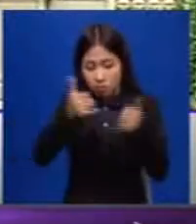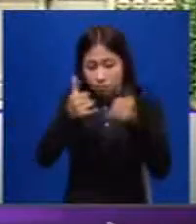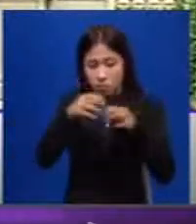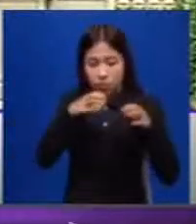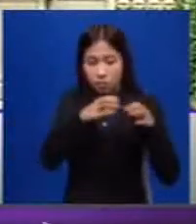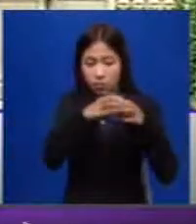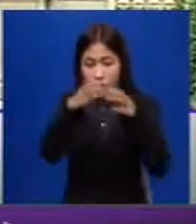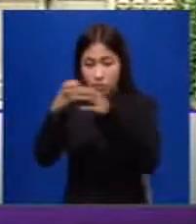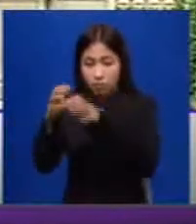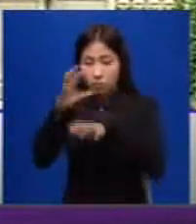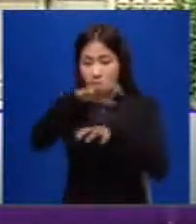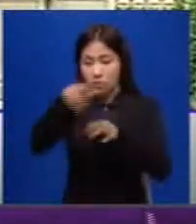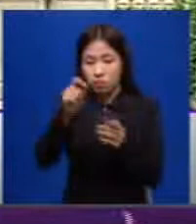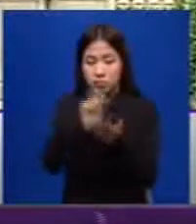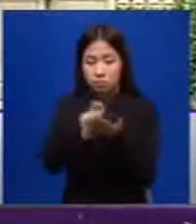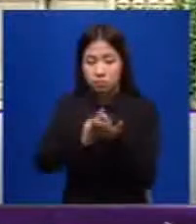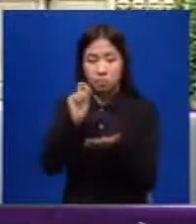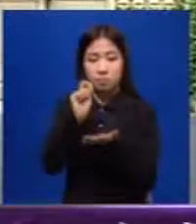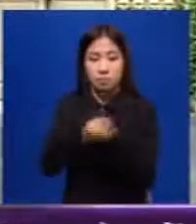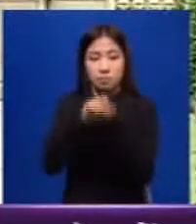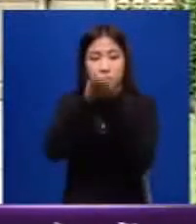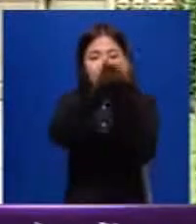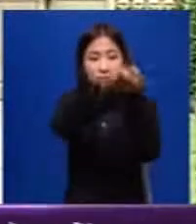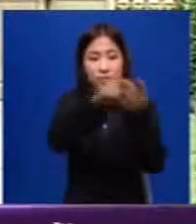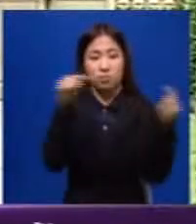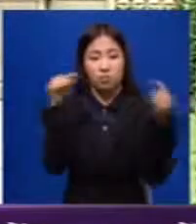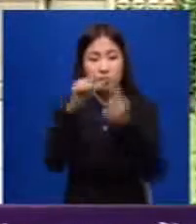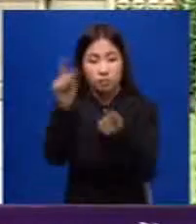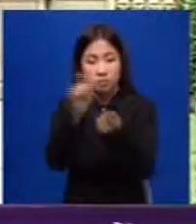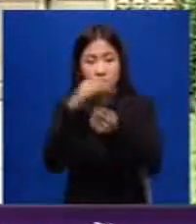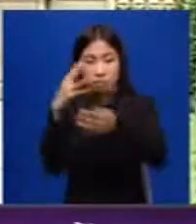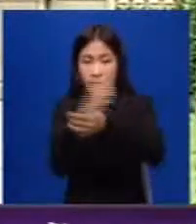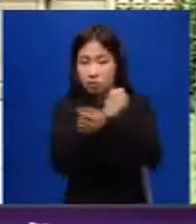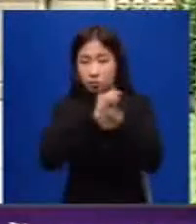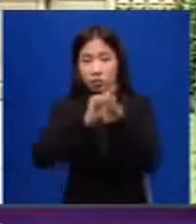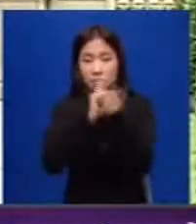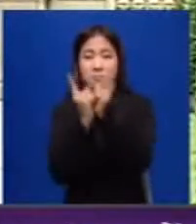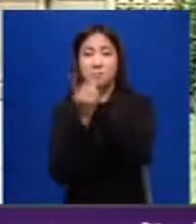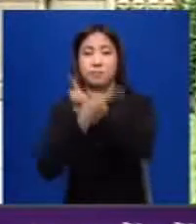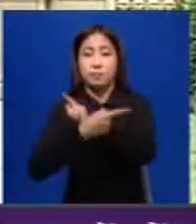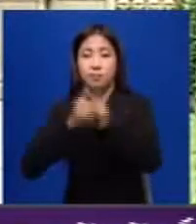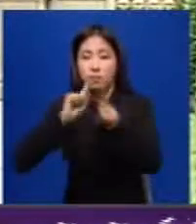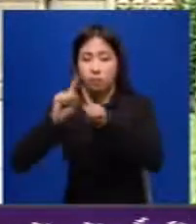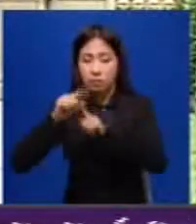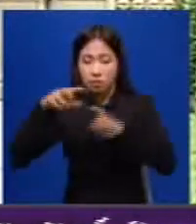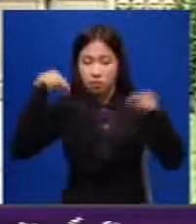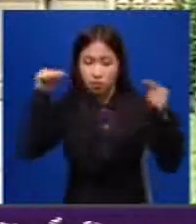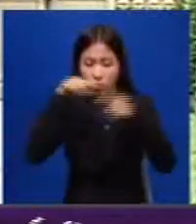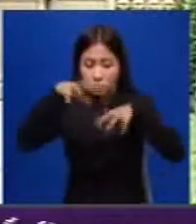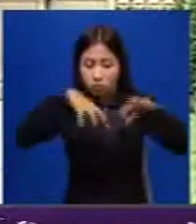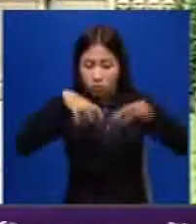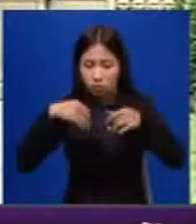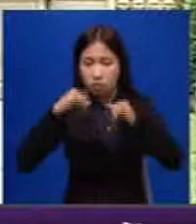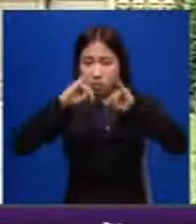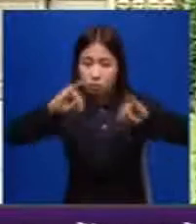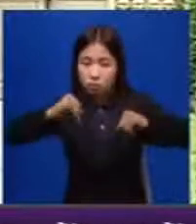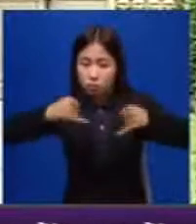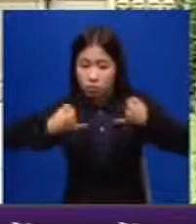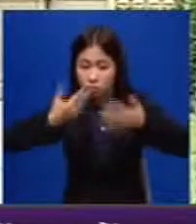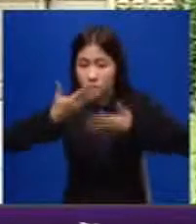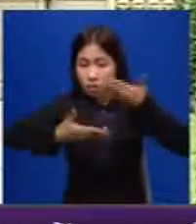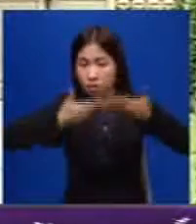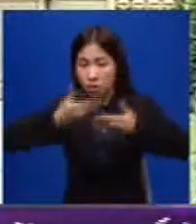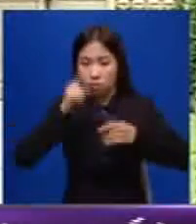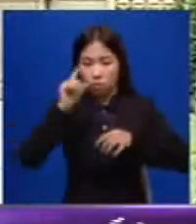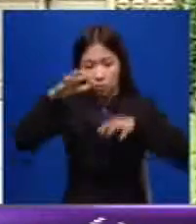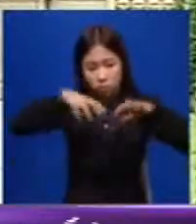างกลุ่มค่ะก็มายื่นข้อเสนอแนะในการปฏิรูปด้วยโดยเฉพาะเรื่องของการบริหารจัดการตลาดนัดจตุจักรที่ขอให้มี